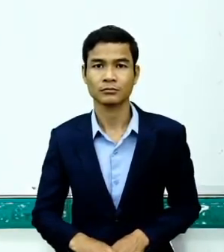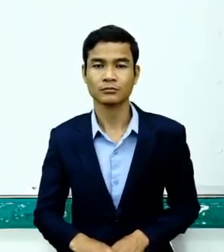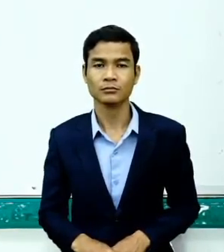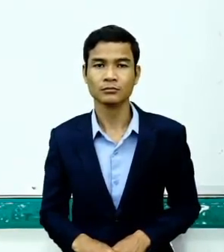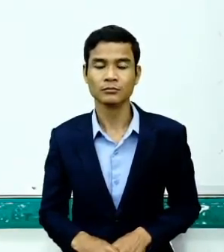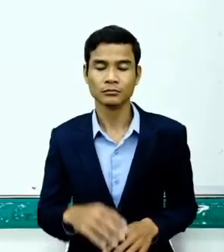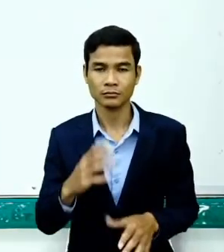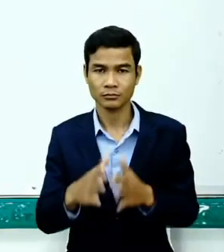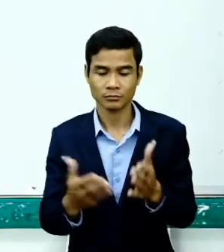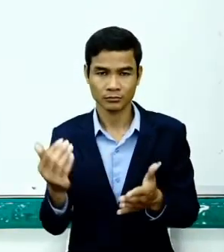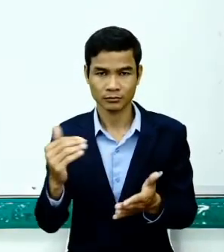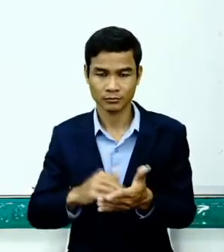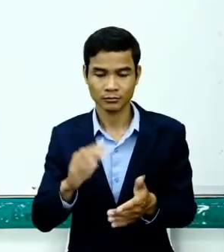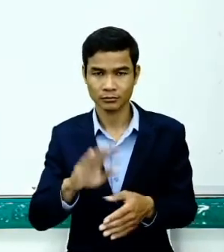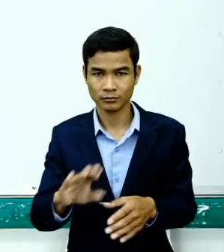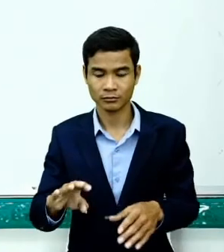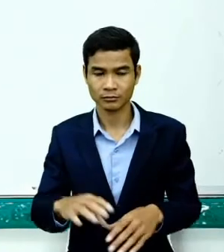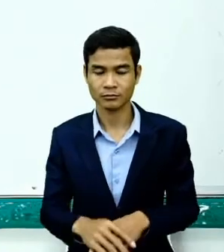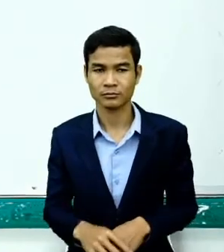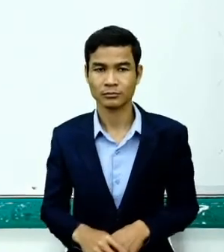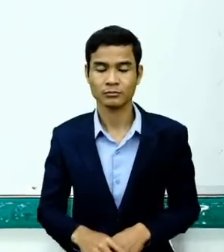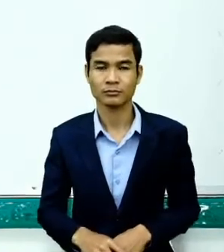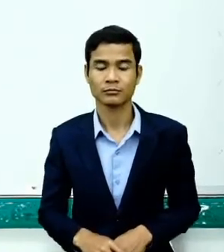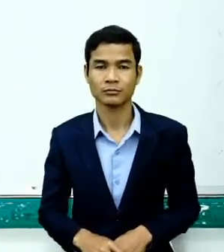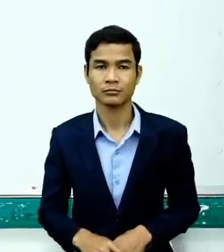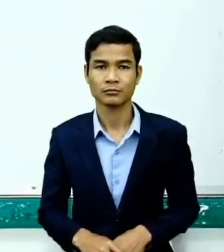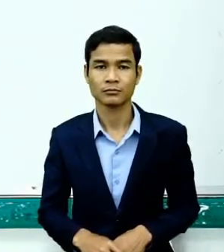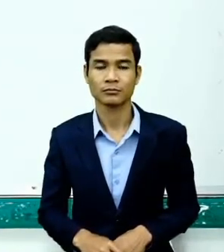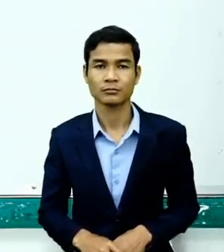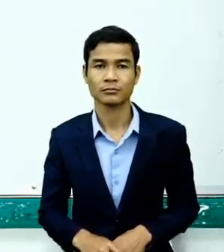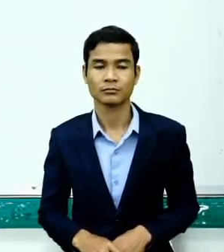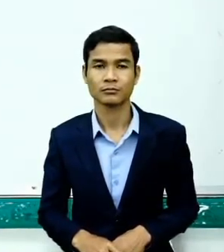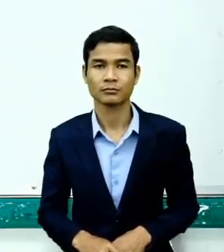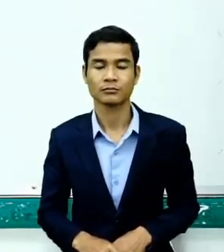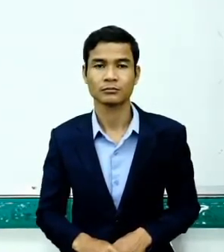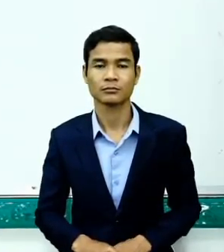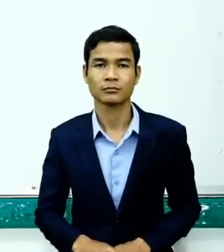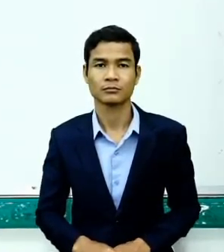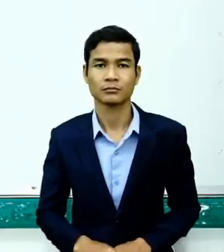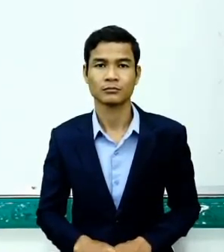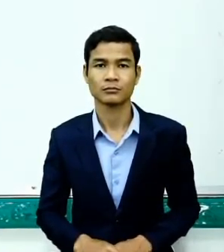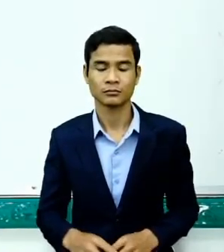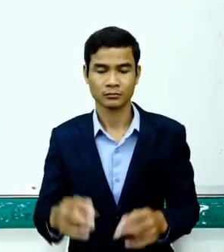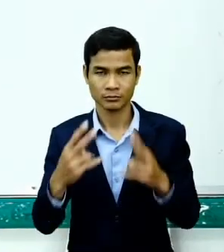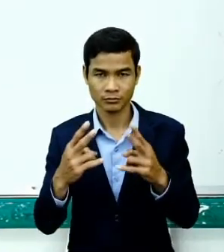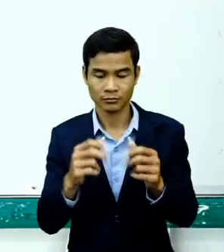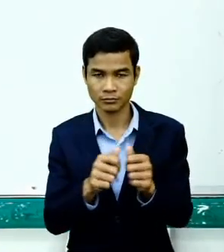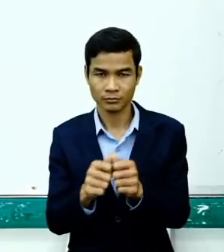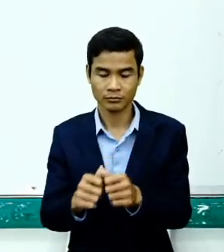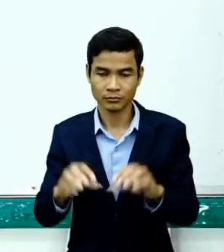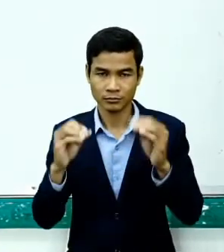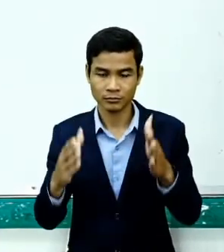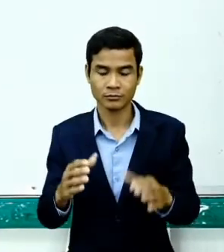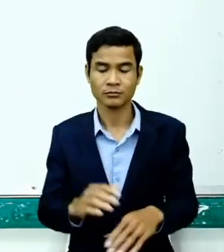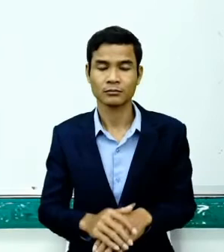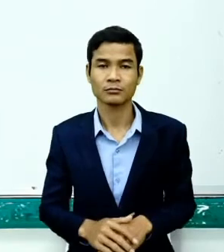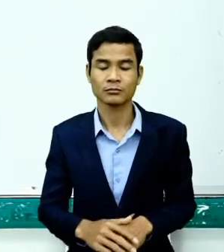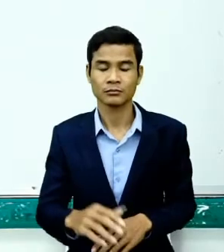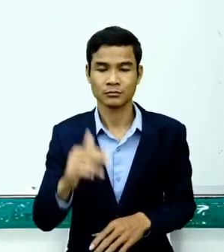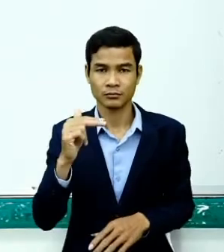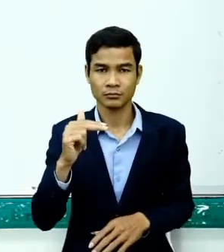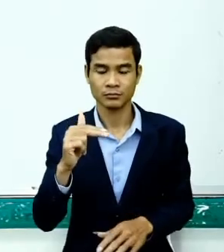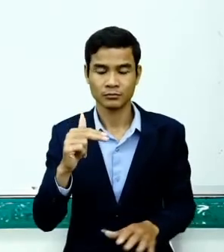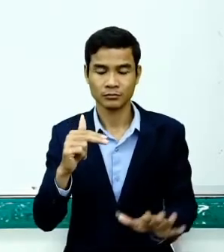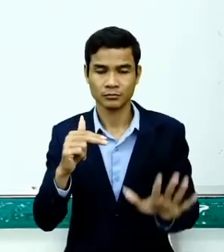ចាអានម្ដងទៀតផ្ទៀងផ្ទាត់ជាមួយអ្នកគ្រូត